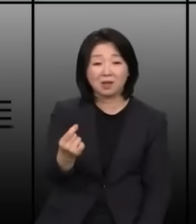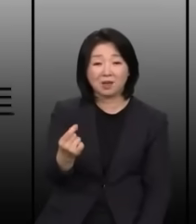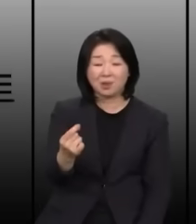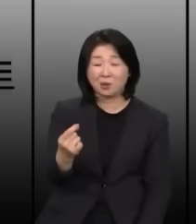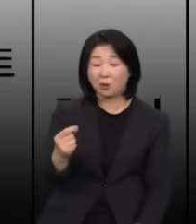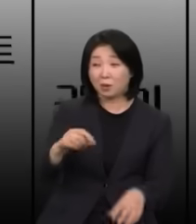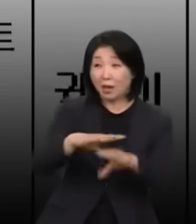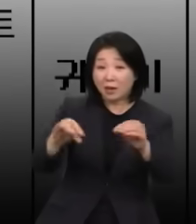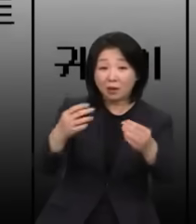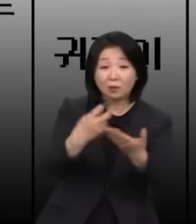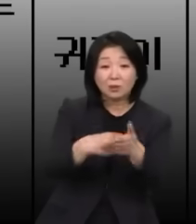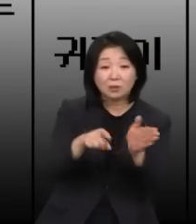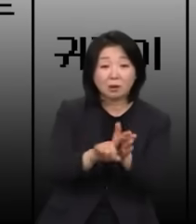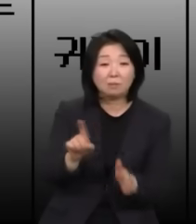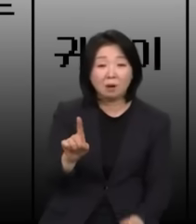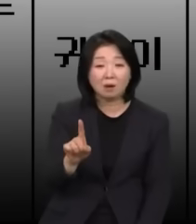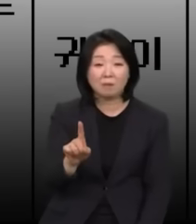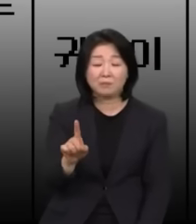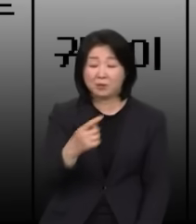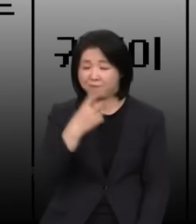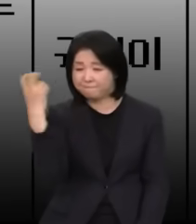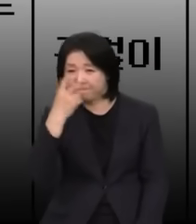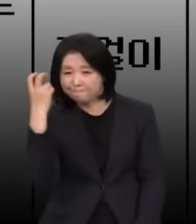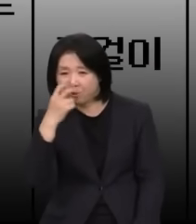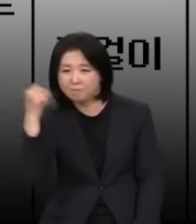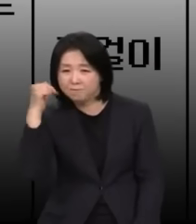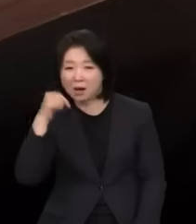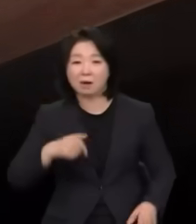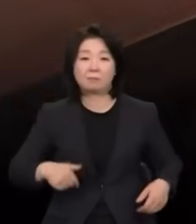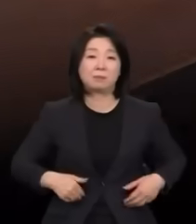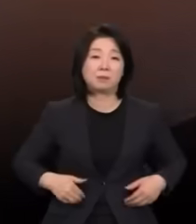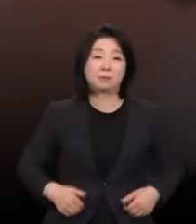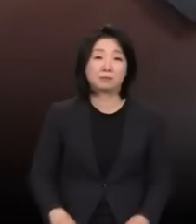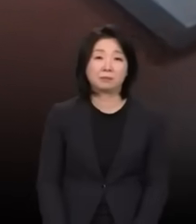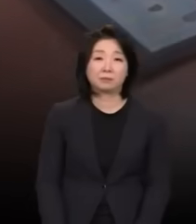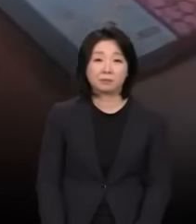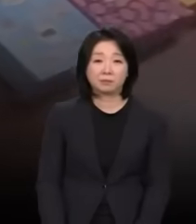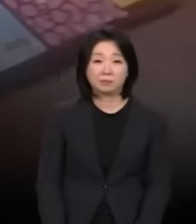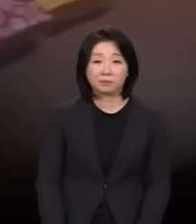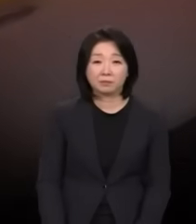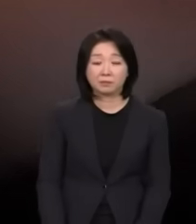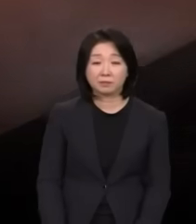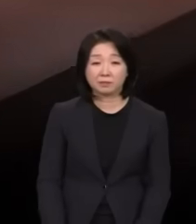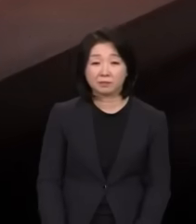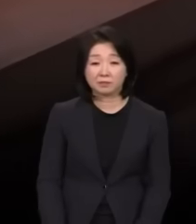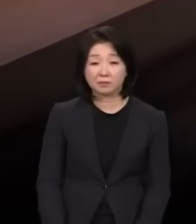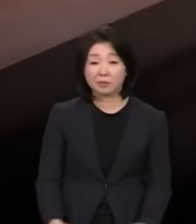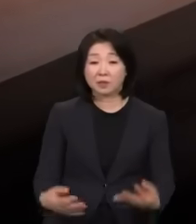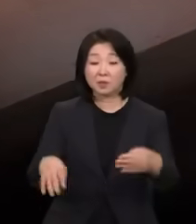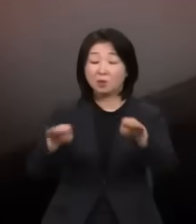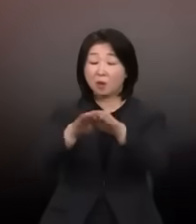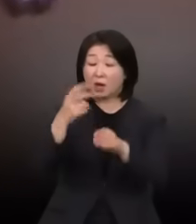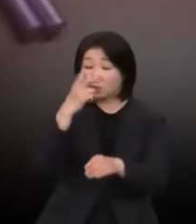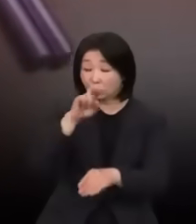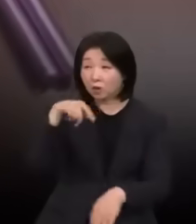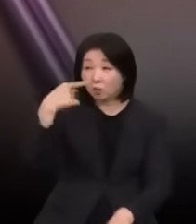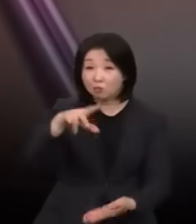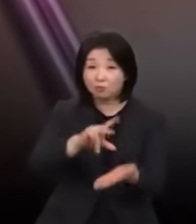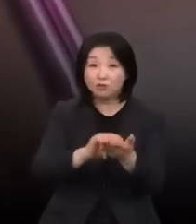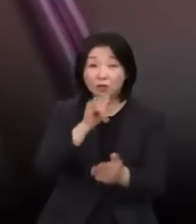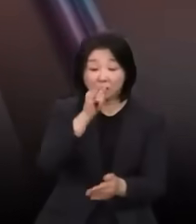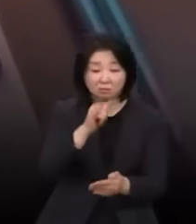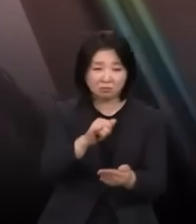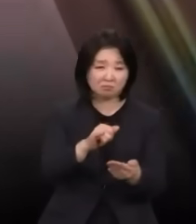대응하려면은 저희들이 보면은 적극적인 모니터링과 해당 기관들은 조사 후 문제가 된 제품들의